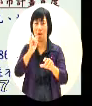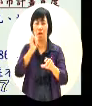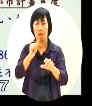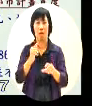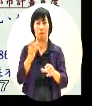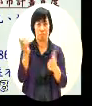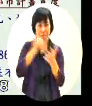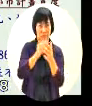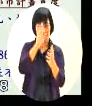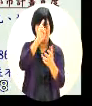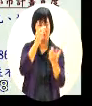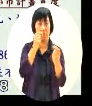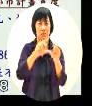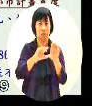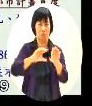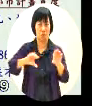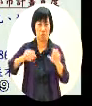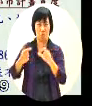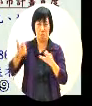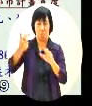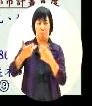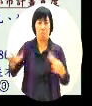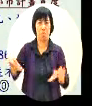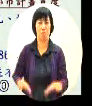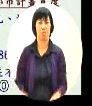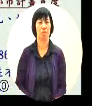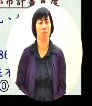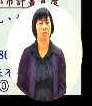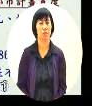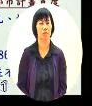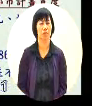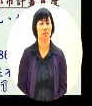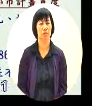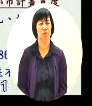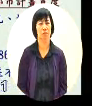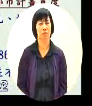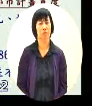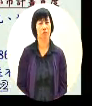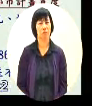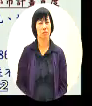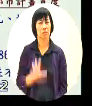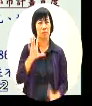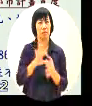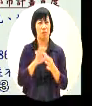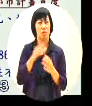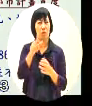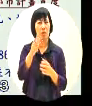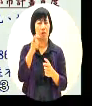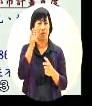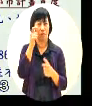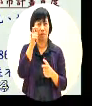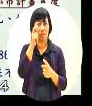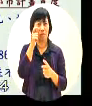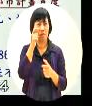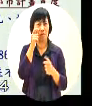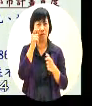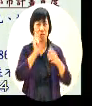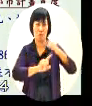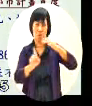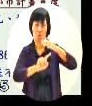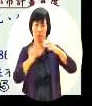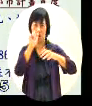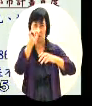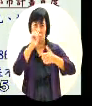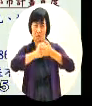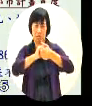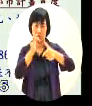路时啊车辆嘛拢足侪，啊，因为遐属于甚至于讲就是高速公路的特定区。交流